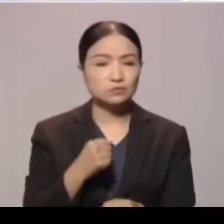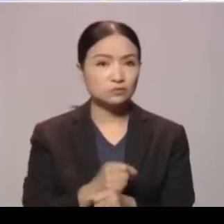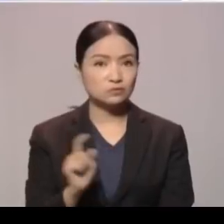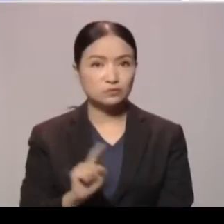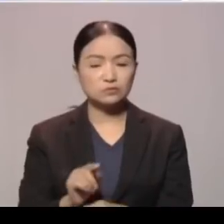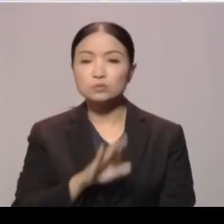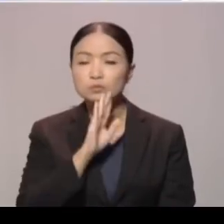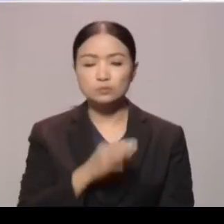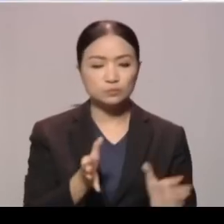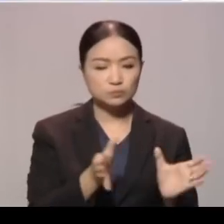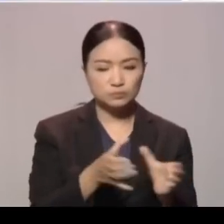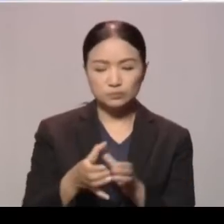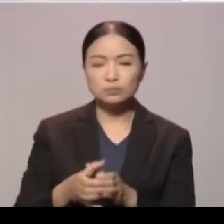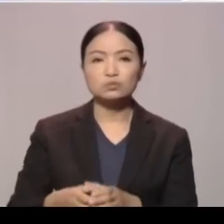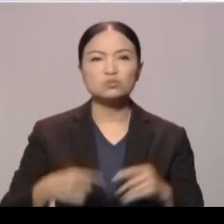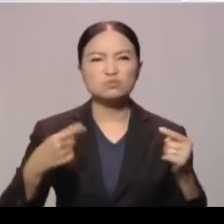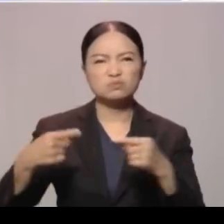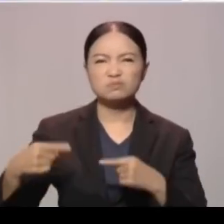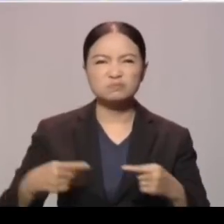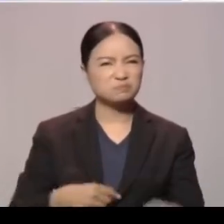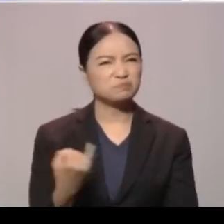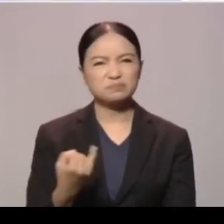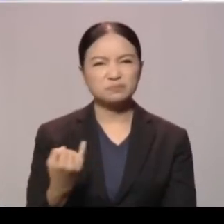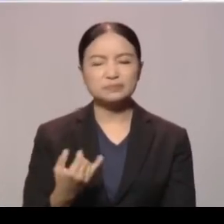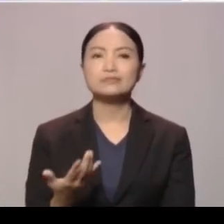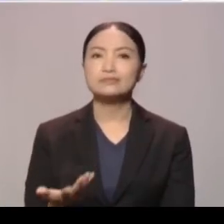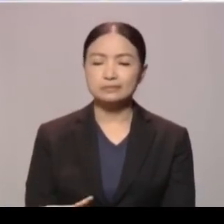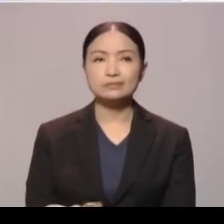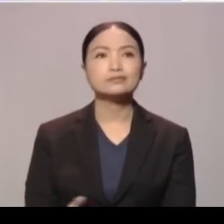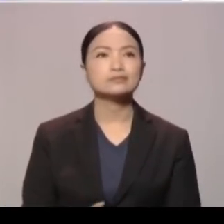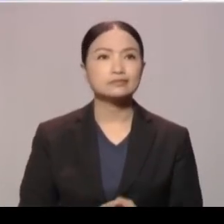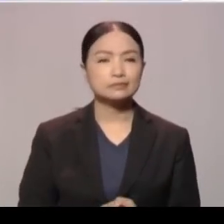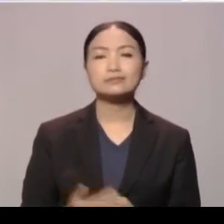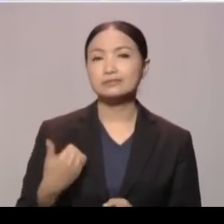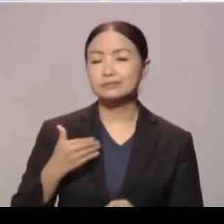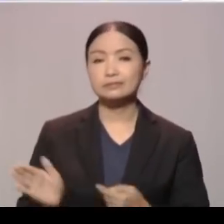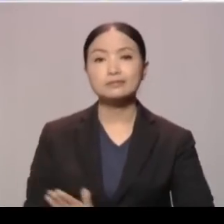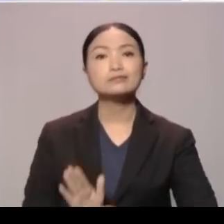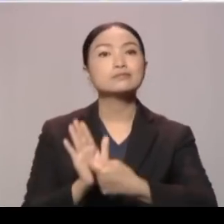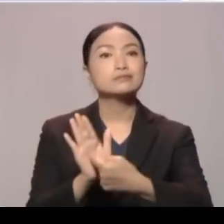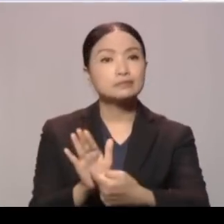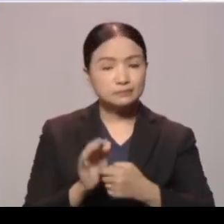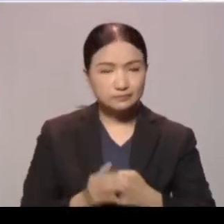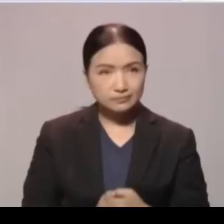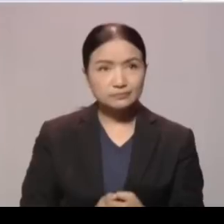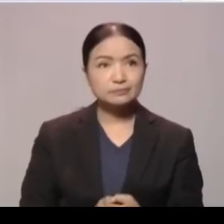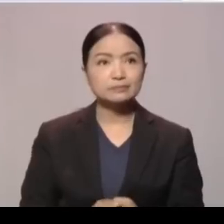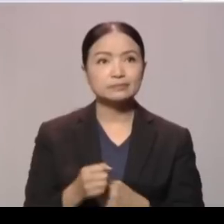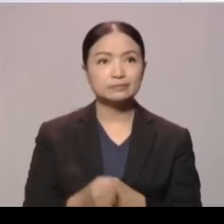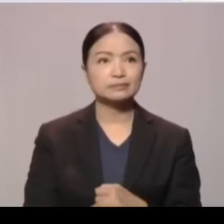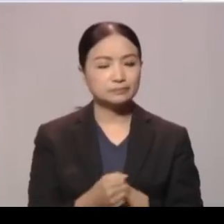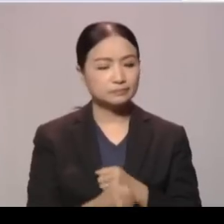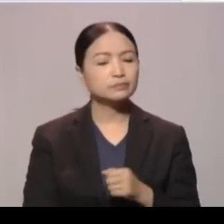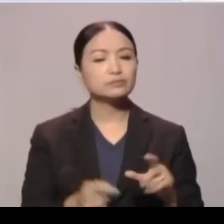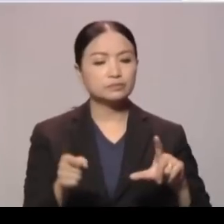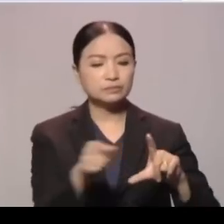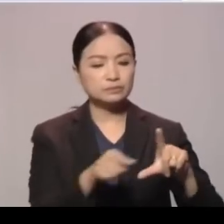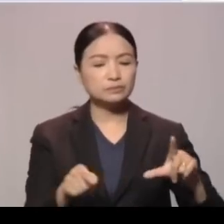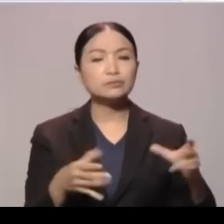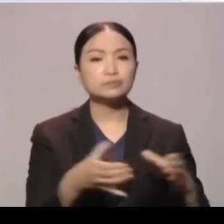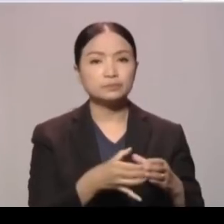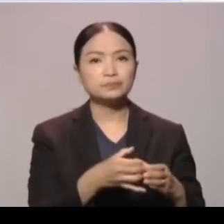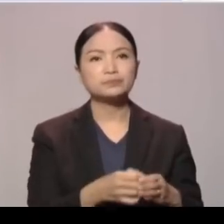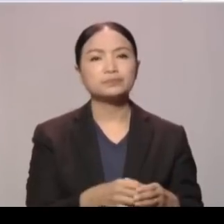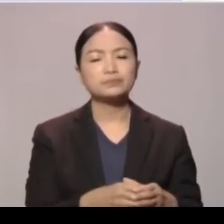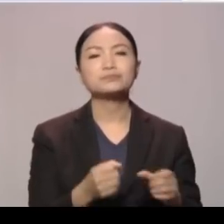ถ้าเกิดว่าสองพรรคยังทะเลาะกันอยู่แบบนี้ไม่ดีแน ่ ๆทีนี้มีคนเสนอสูตรมาบางคนก็บอกว่าอ้าวคนละ2ปีไปสิก้าวไกล2ปีเพื่อไทย